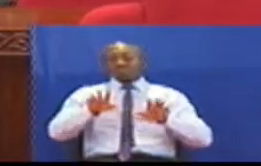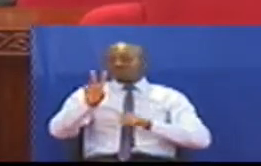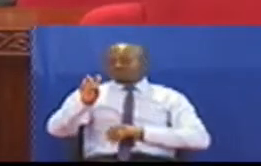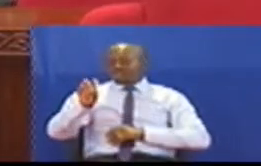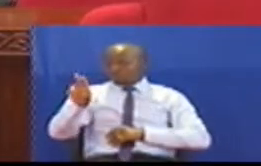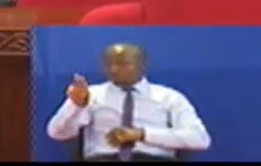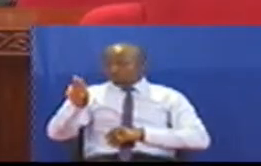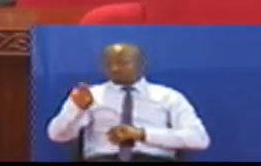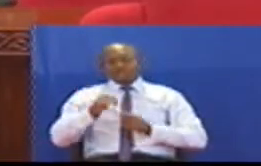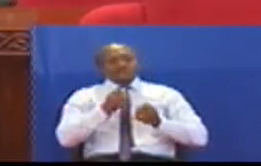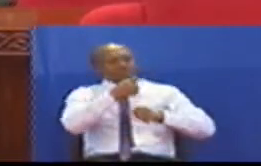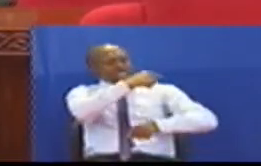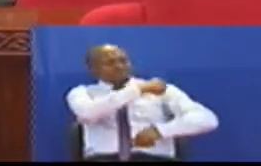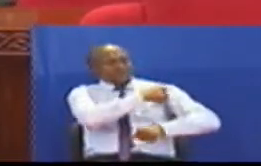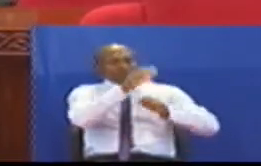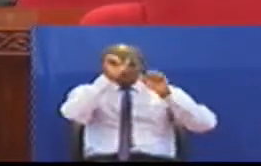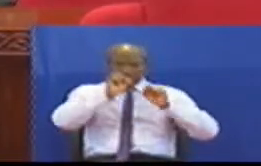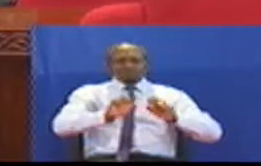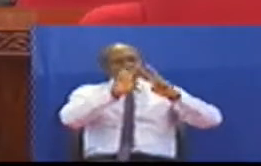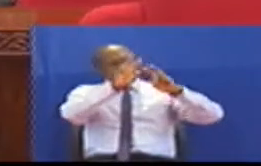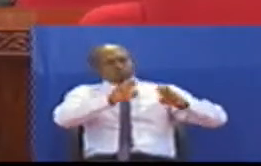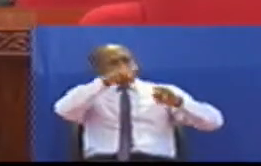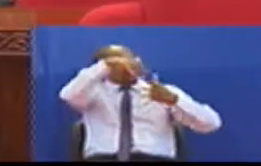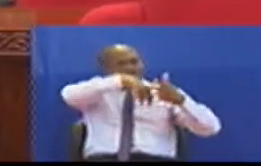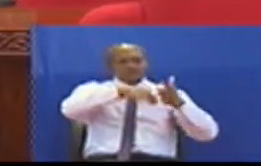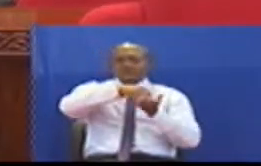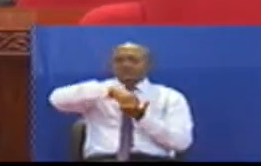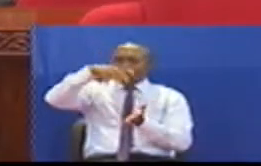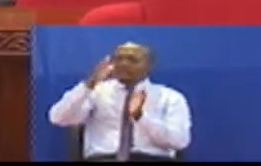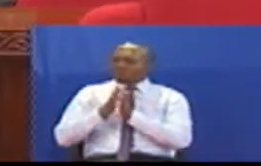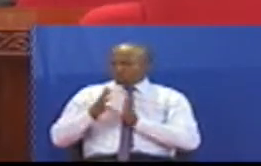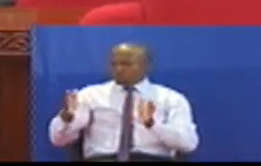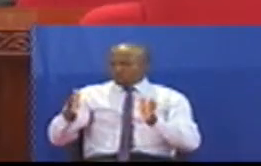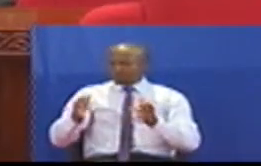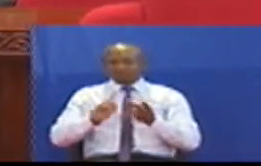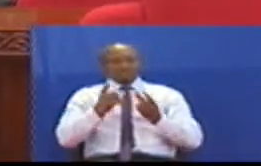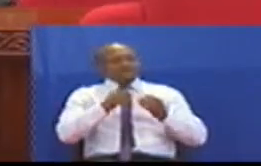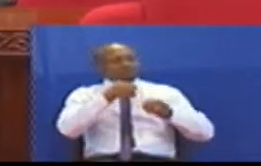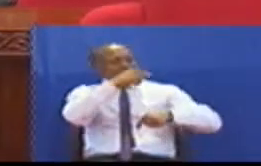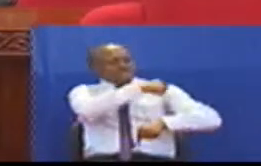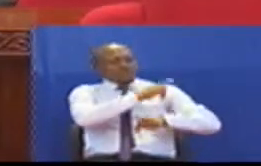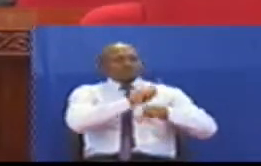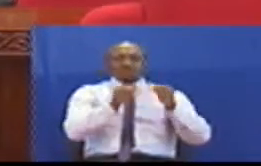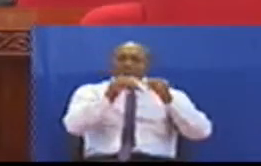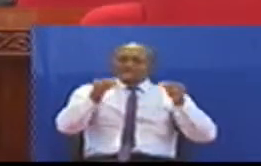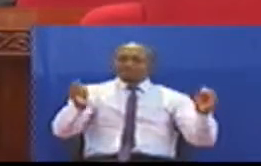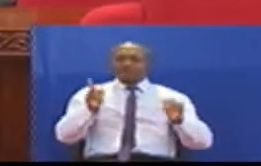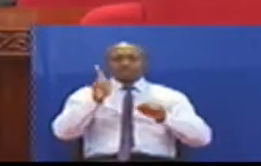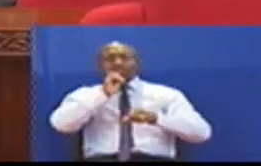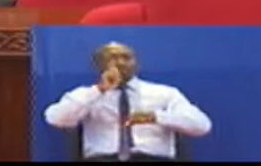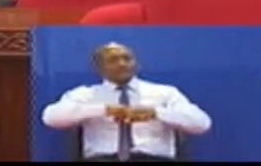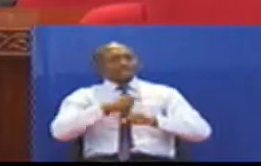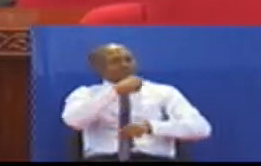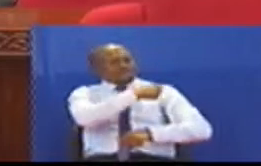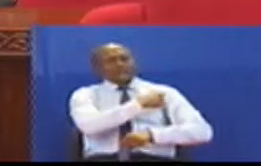yanahitaji uchunguzi wa kina na wenye gharama kubwa. Mara nyingine matibabu huchukua muda mrefu au kujirudia rudia. Mheshimiwa Spika,